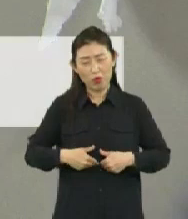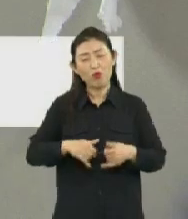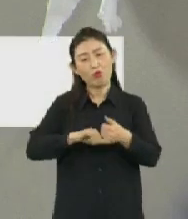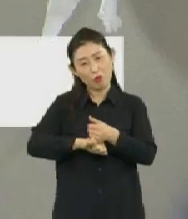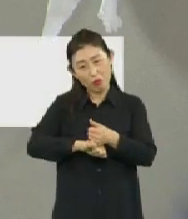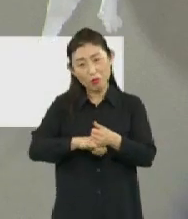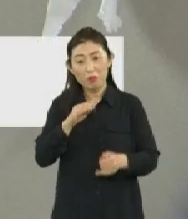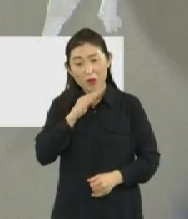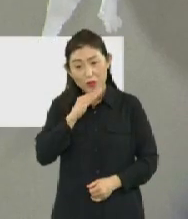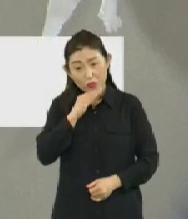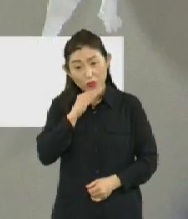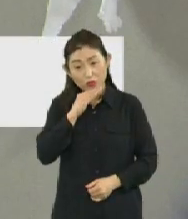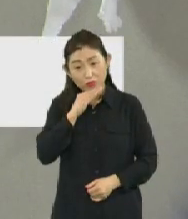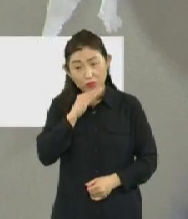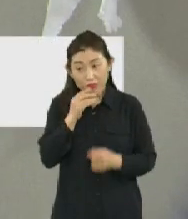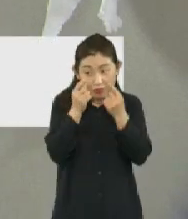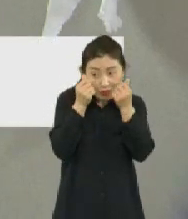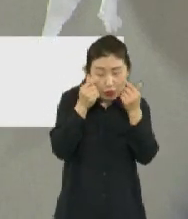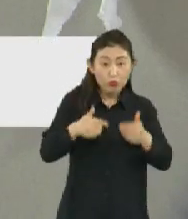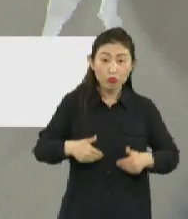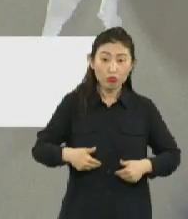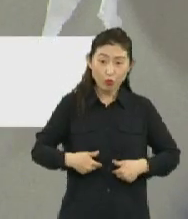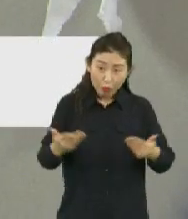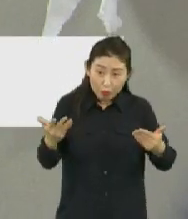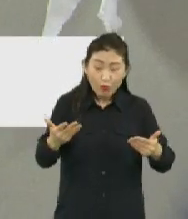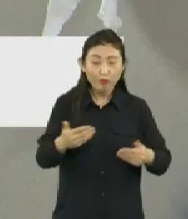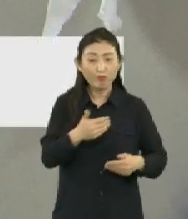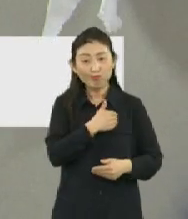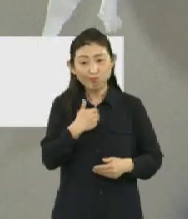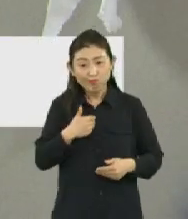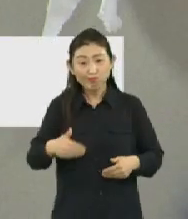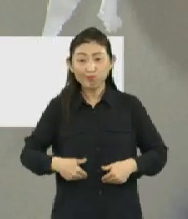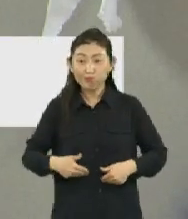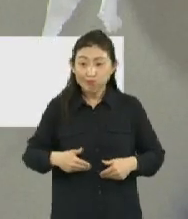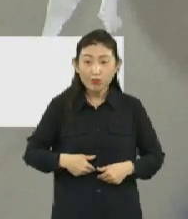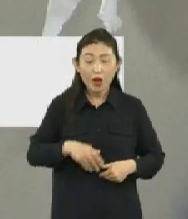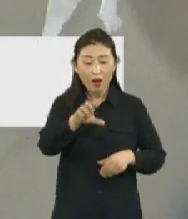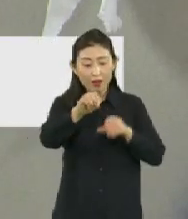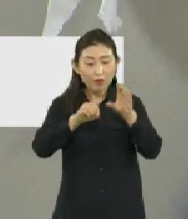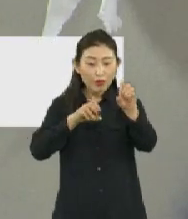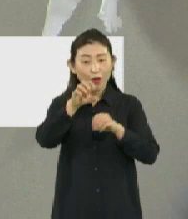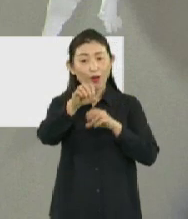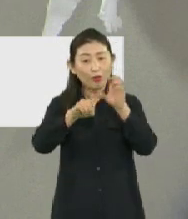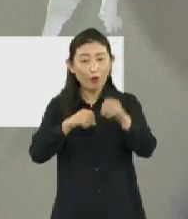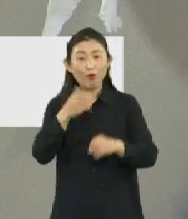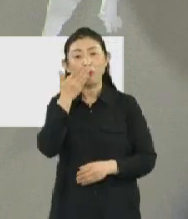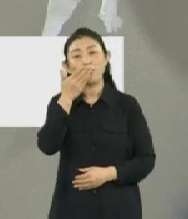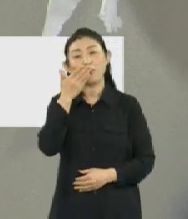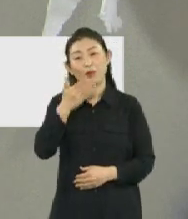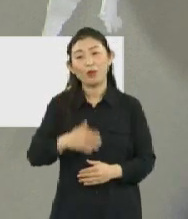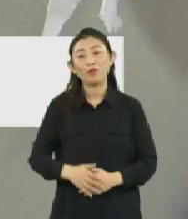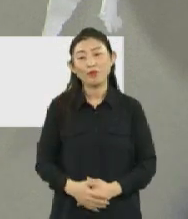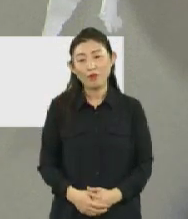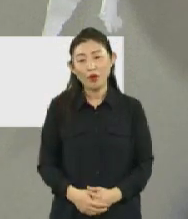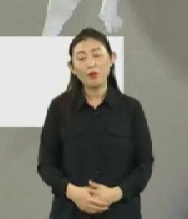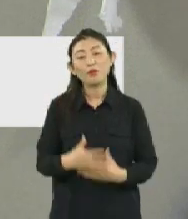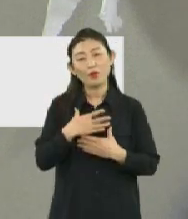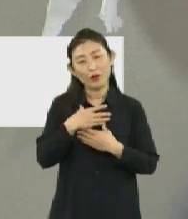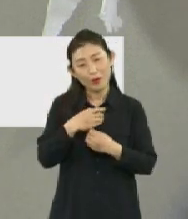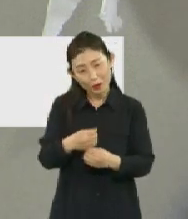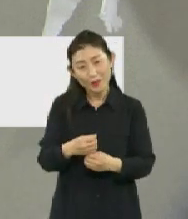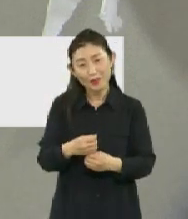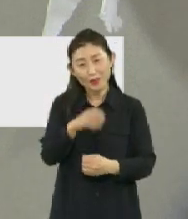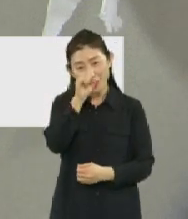물건이니까 가져갈 때 제 눈치도 안 보고 다른 사람 눈치 볼 거 없이 가져가니까